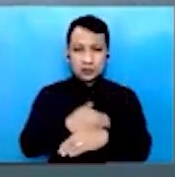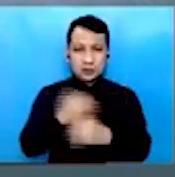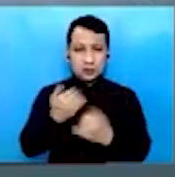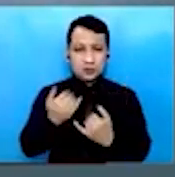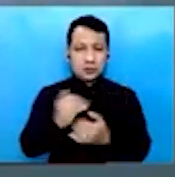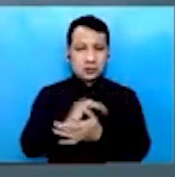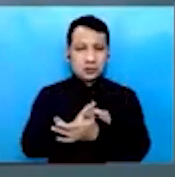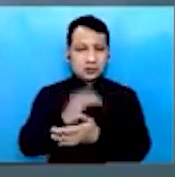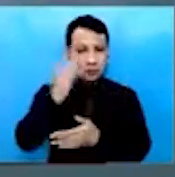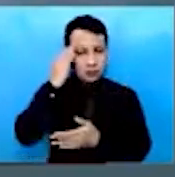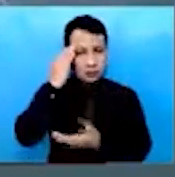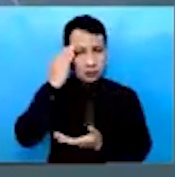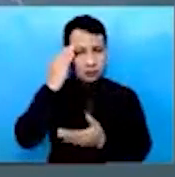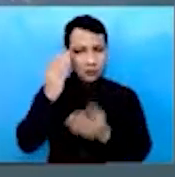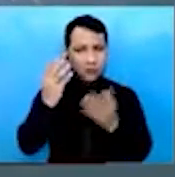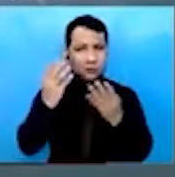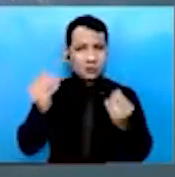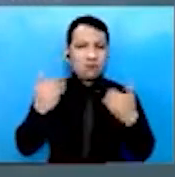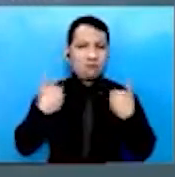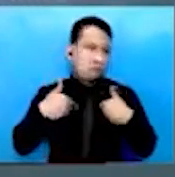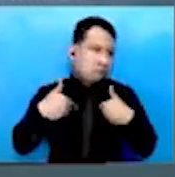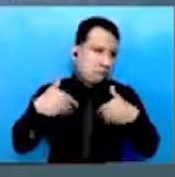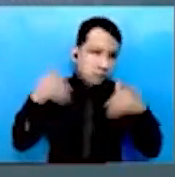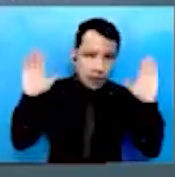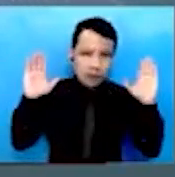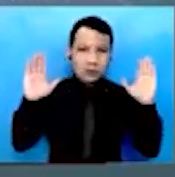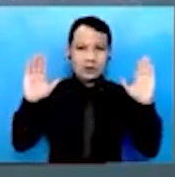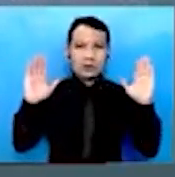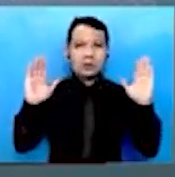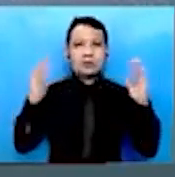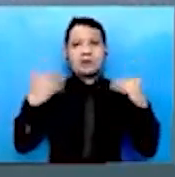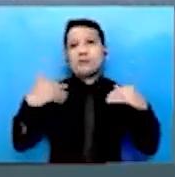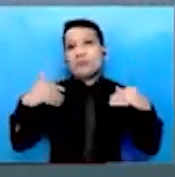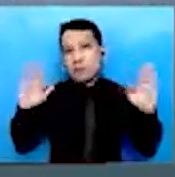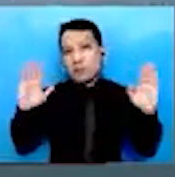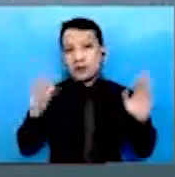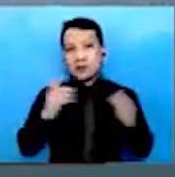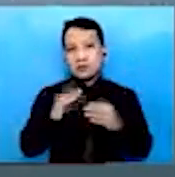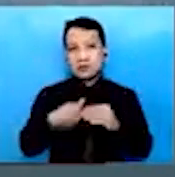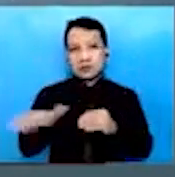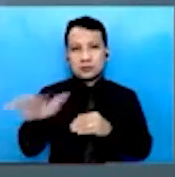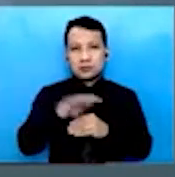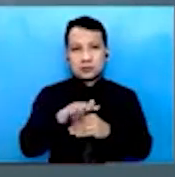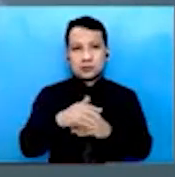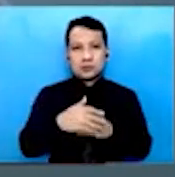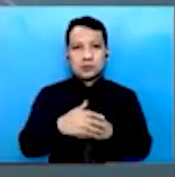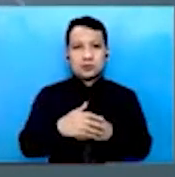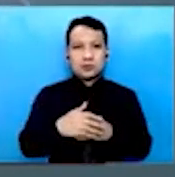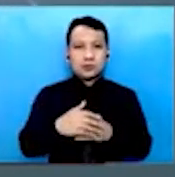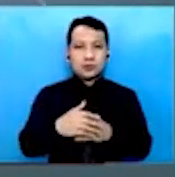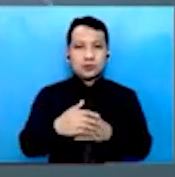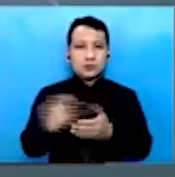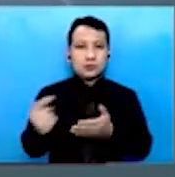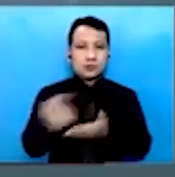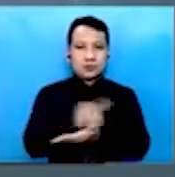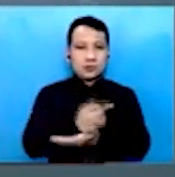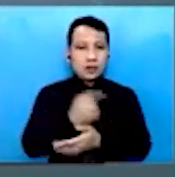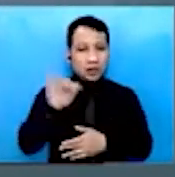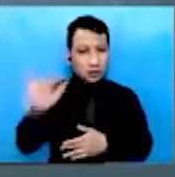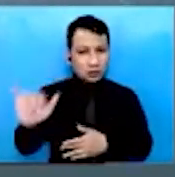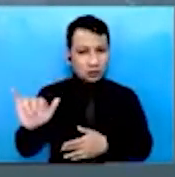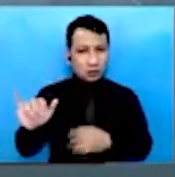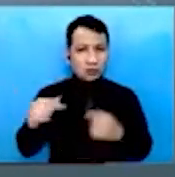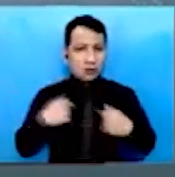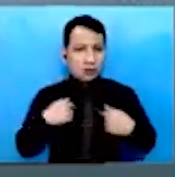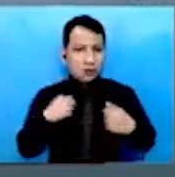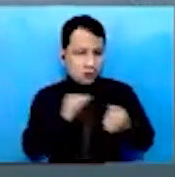na, na-burnout na lahat. There will be some days or majority of the week na absent yung kasama mo,